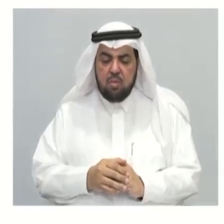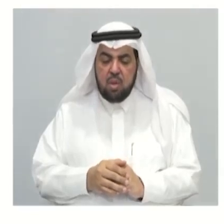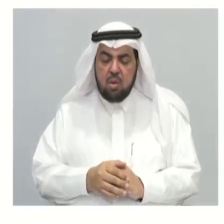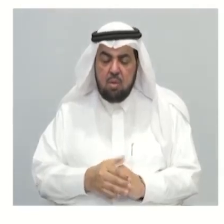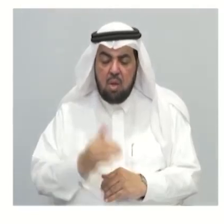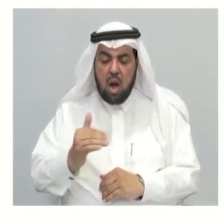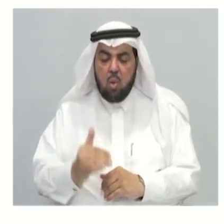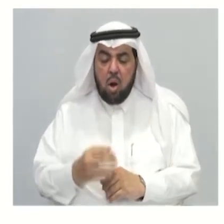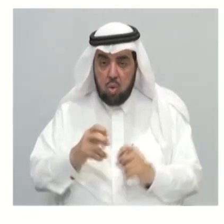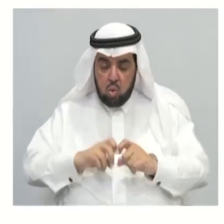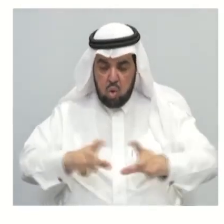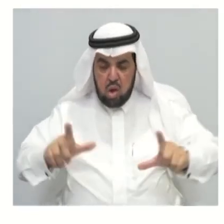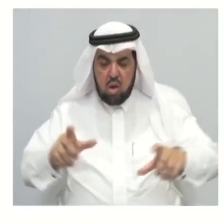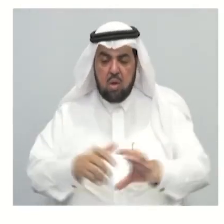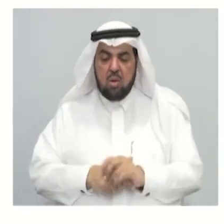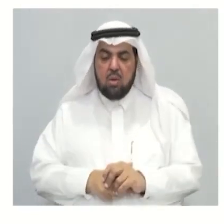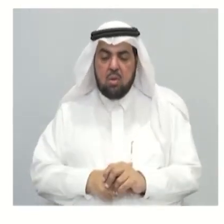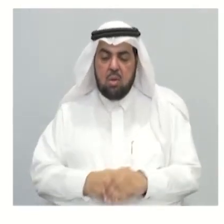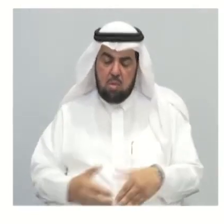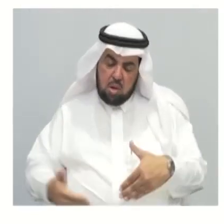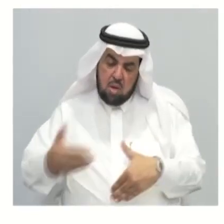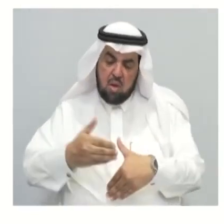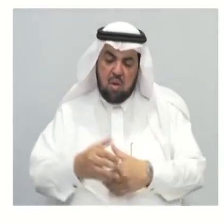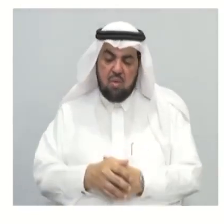الخطوات نلاحظ من